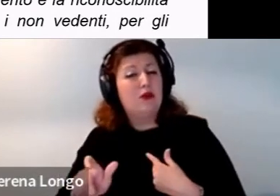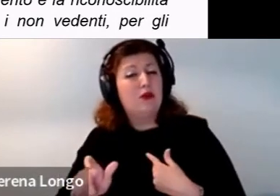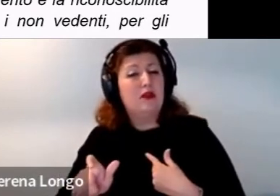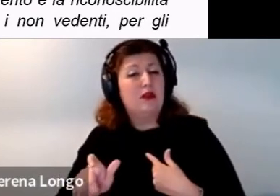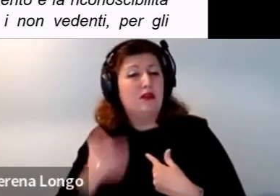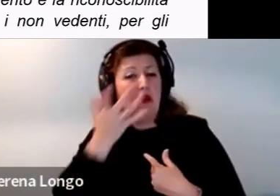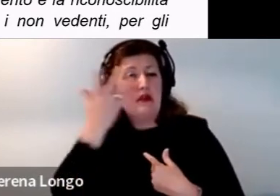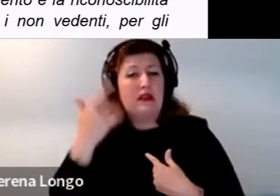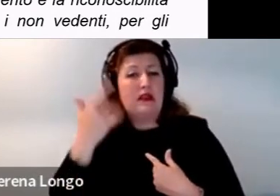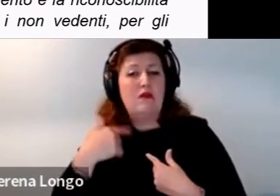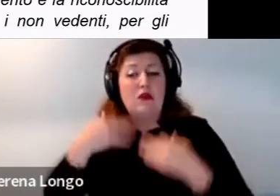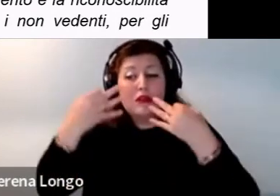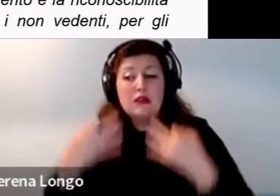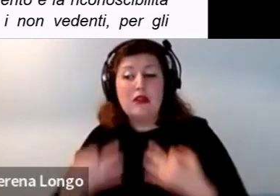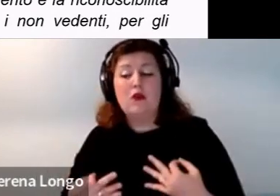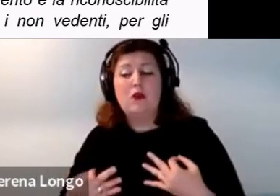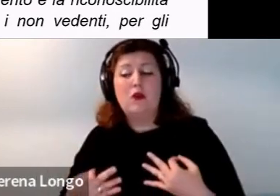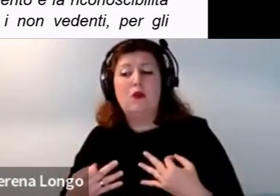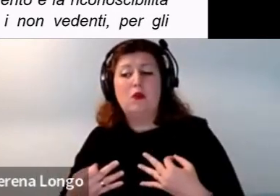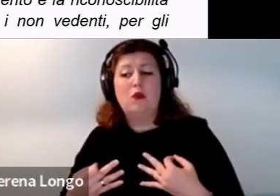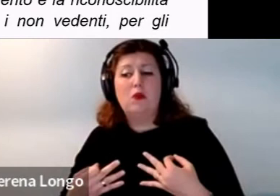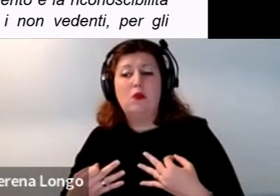la comoda e sicura